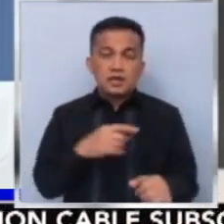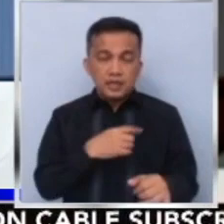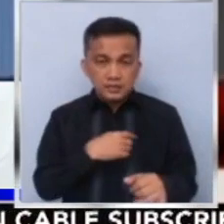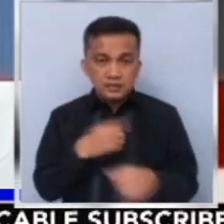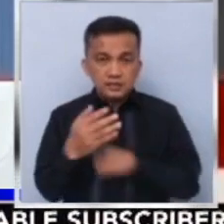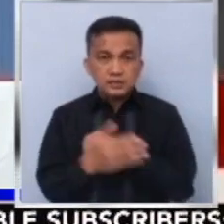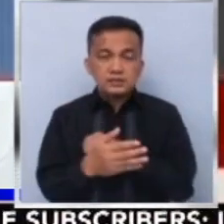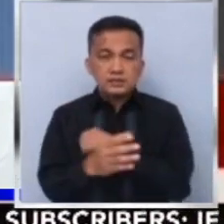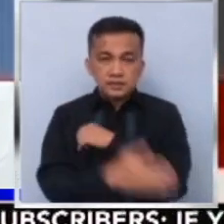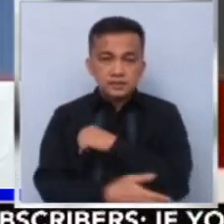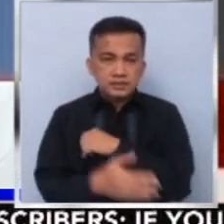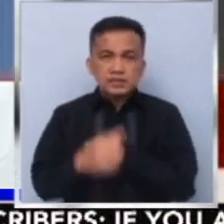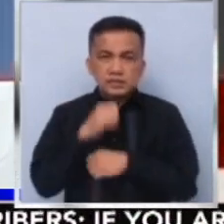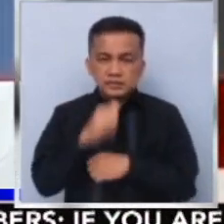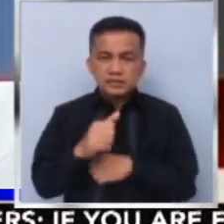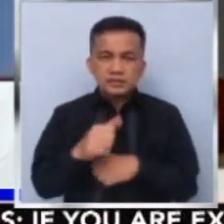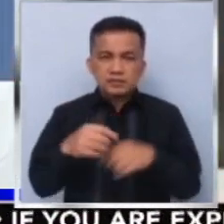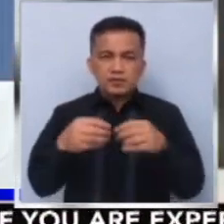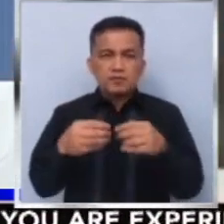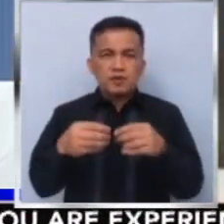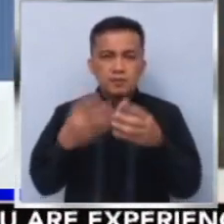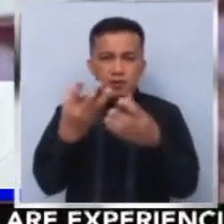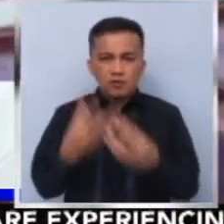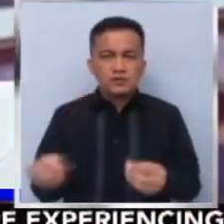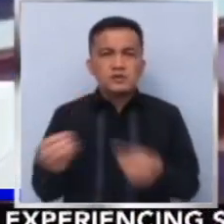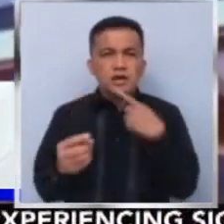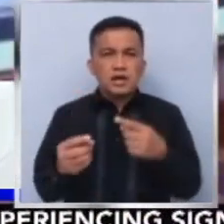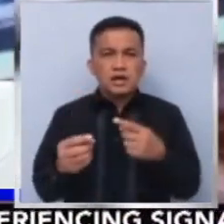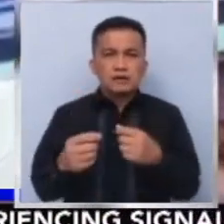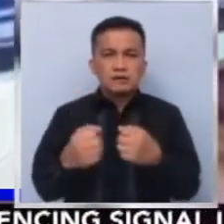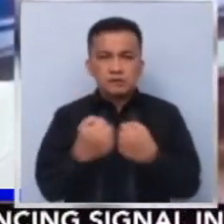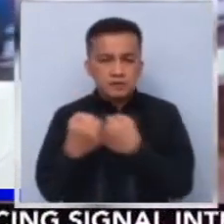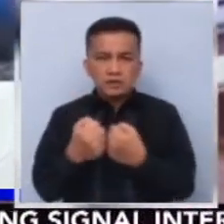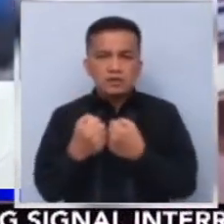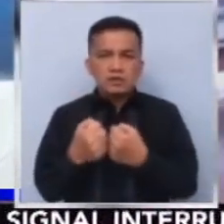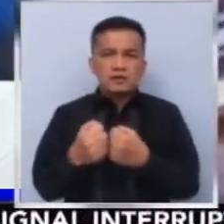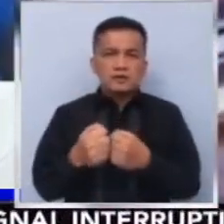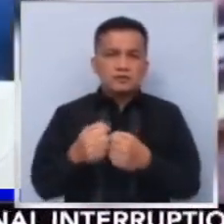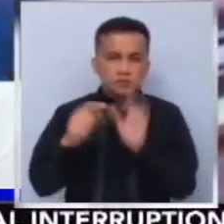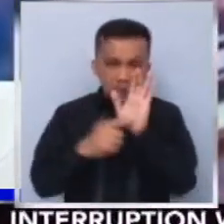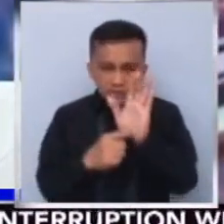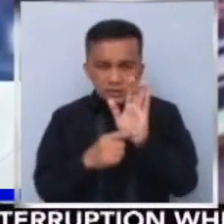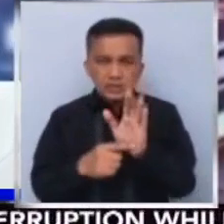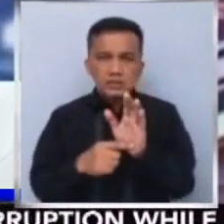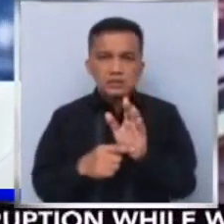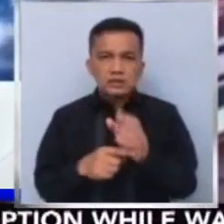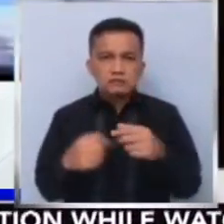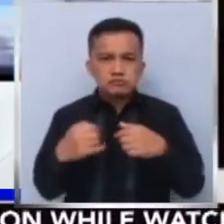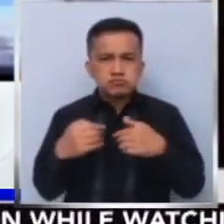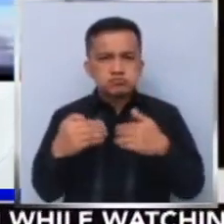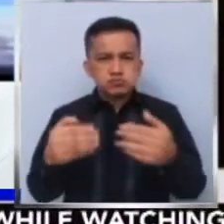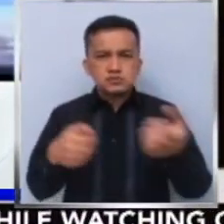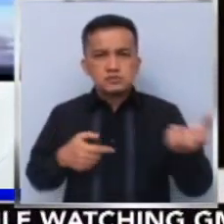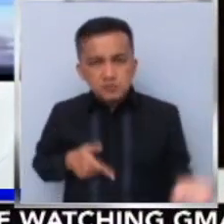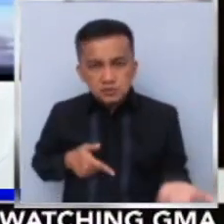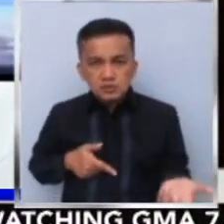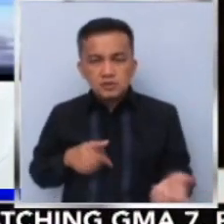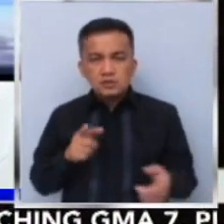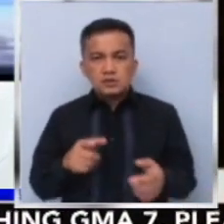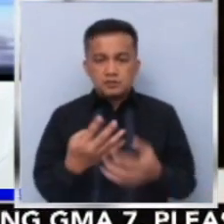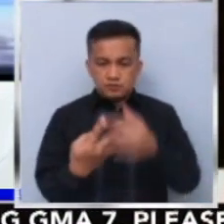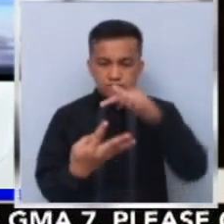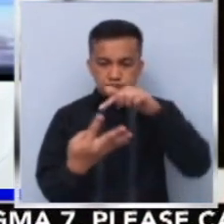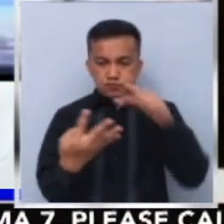protesta, hanggang pumunta sa paghahawak ng armas. Pare-pareho namang nagpahayag ang apat na kandidato na dapat ipagpatuloy ang